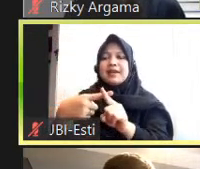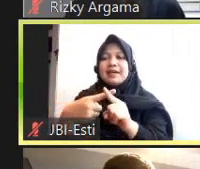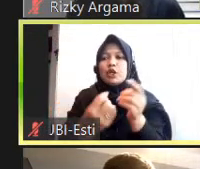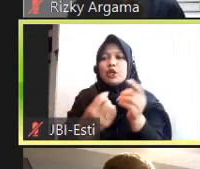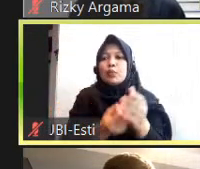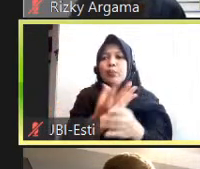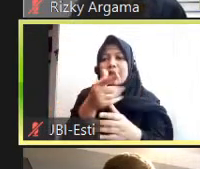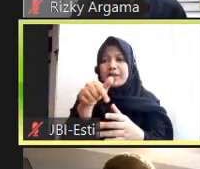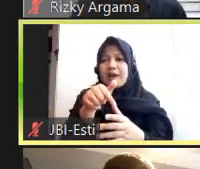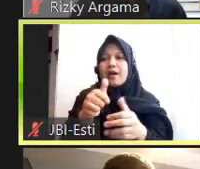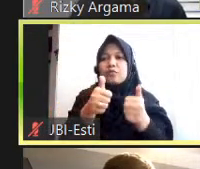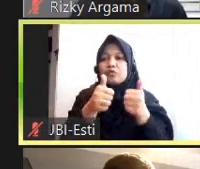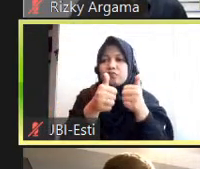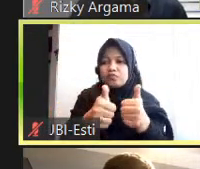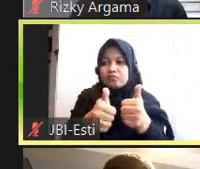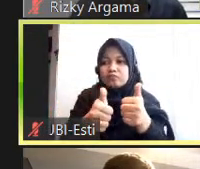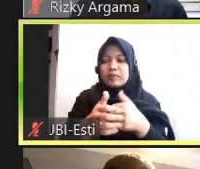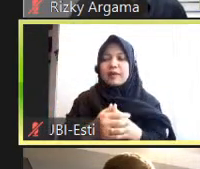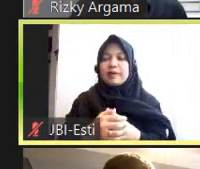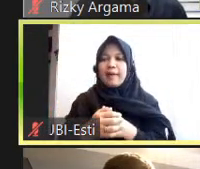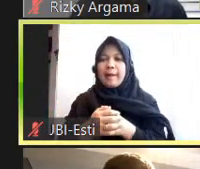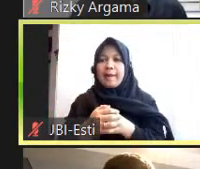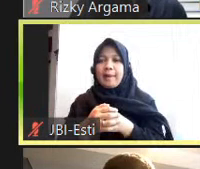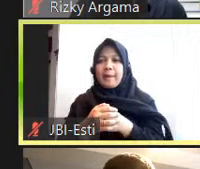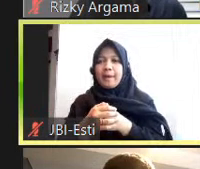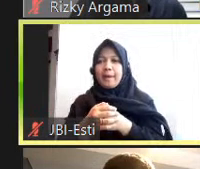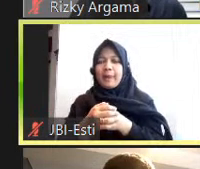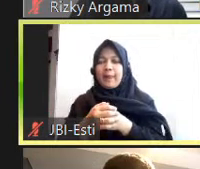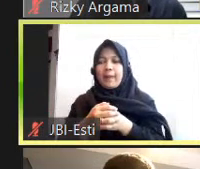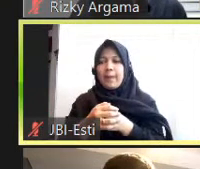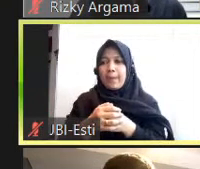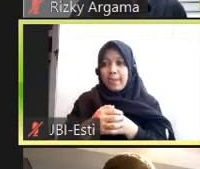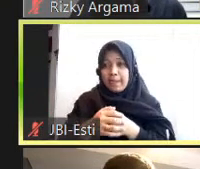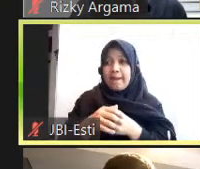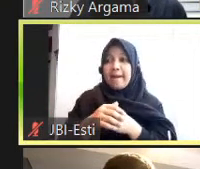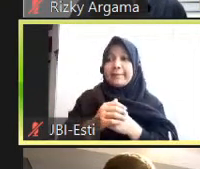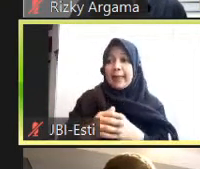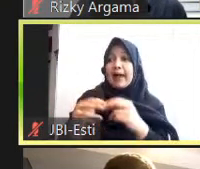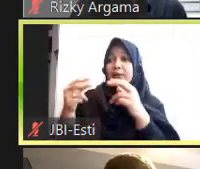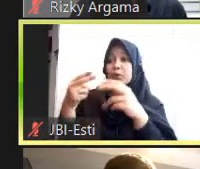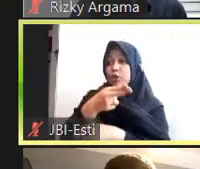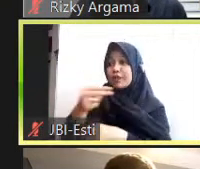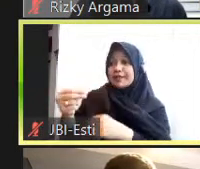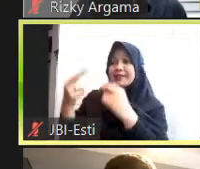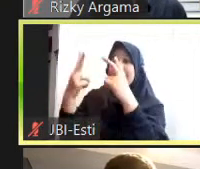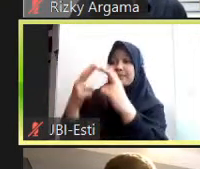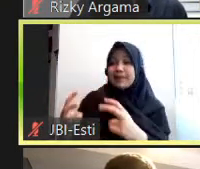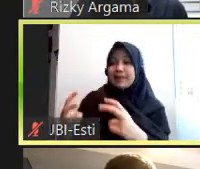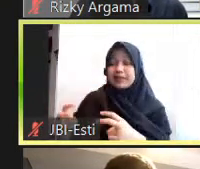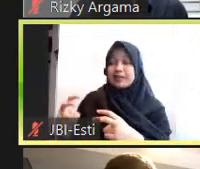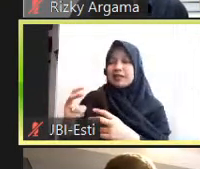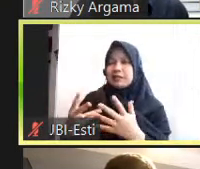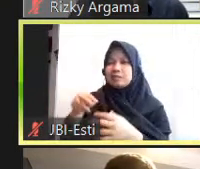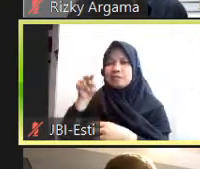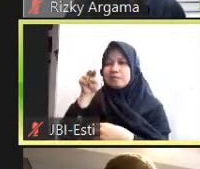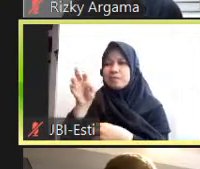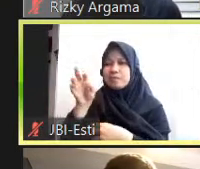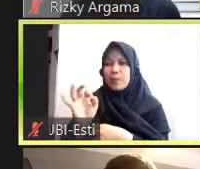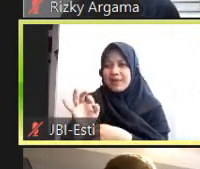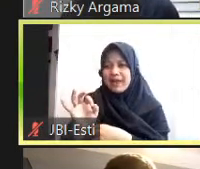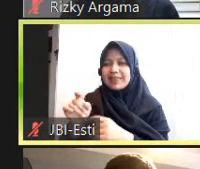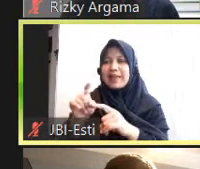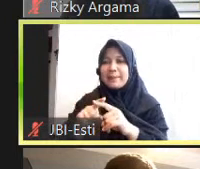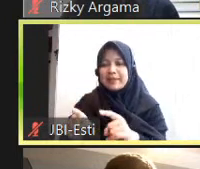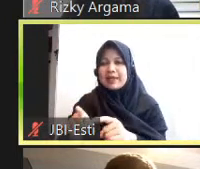kita saya belum melihat ada risetnya untuk yang Indonesia, tapi secara anekdotal kita bisa lihat